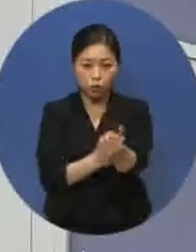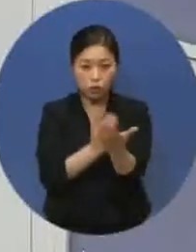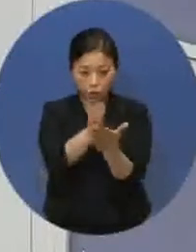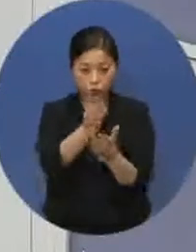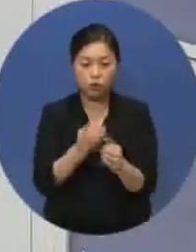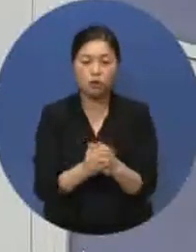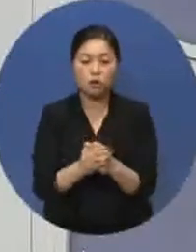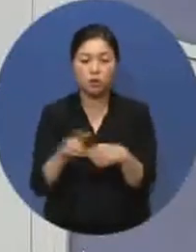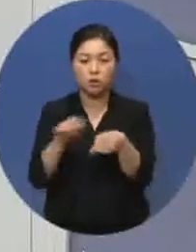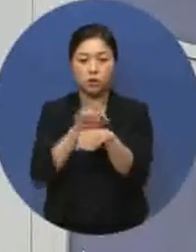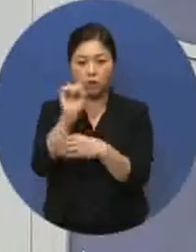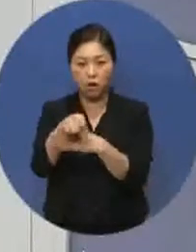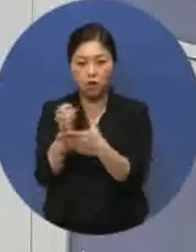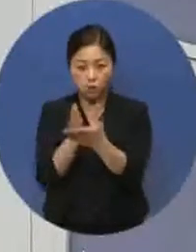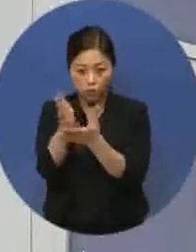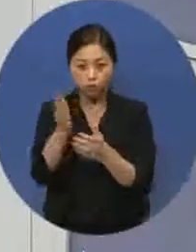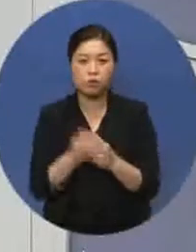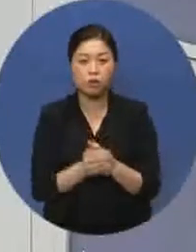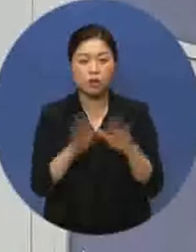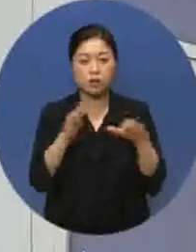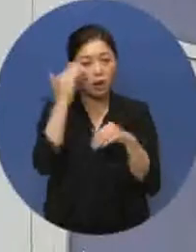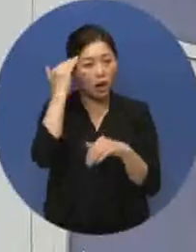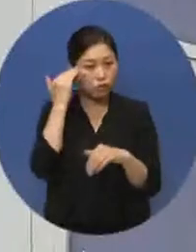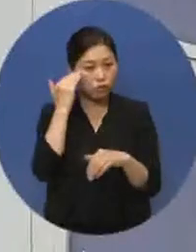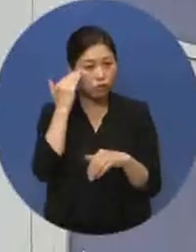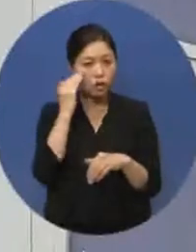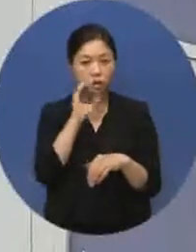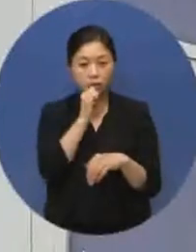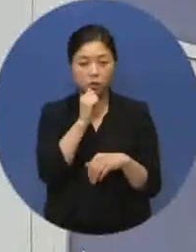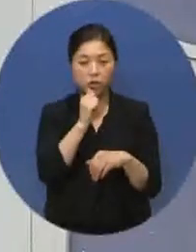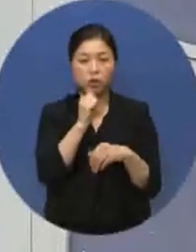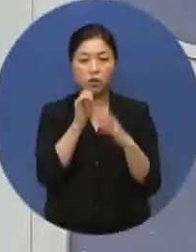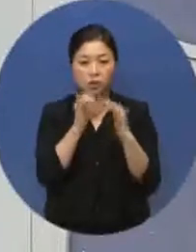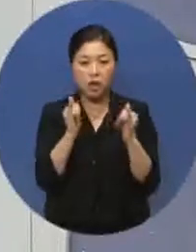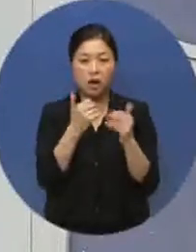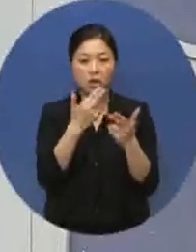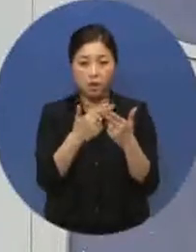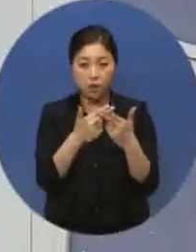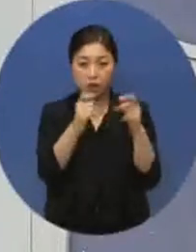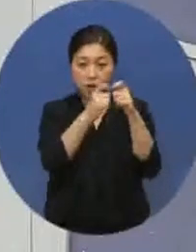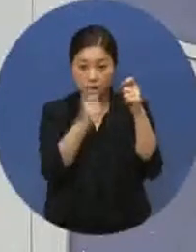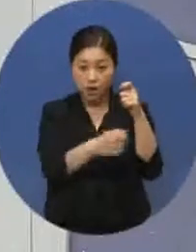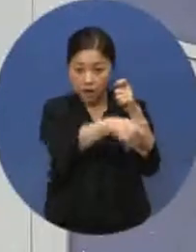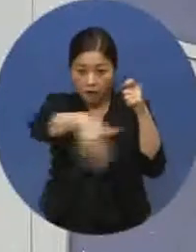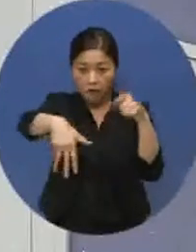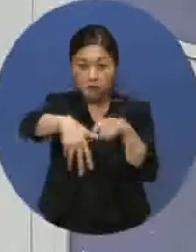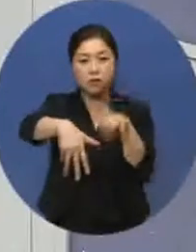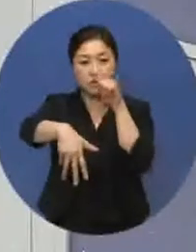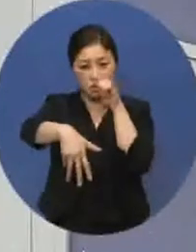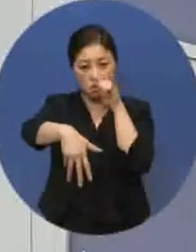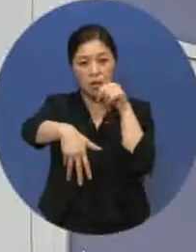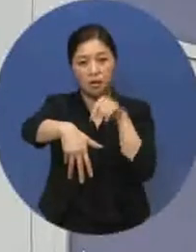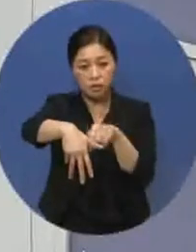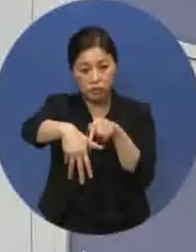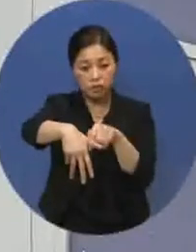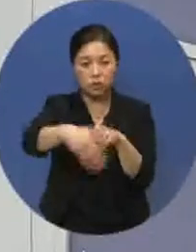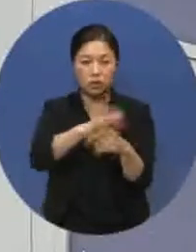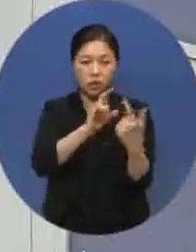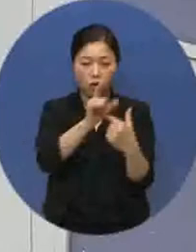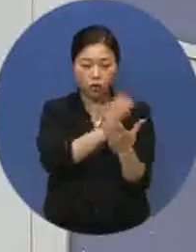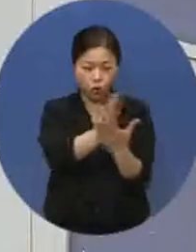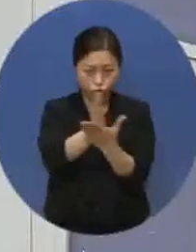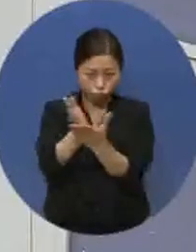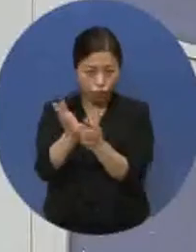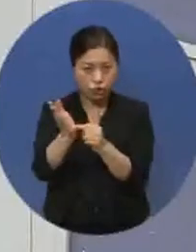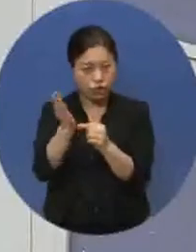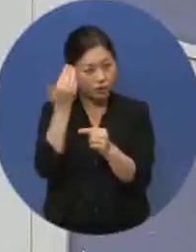이런 특허 전문 변호사, 지금 현재도 대한변호사협회 산하에 그런 전문 변호사회가 있습니다. 이런 변호사들이 좀 더